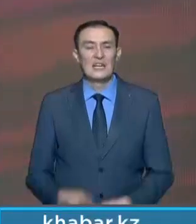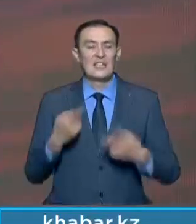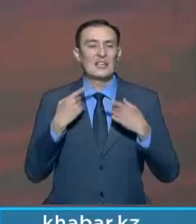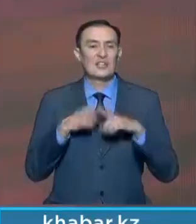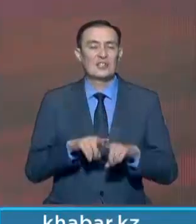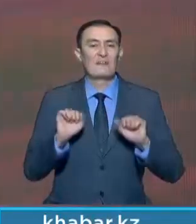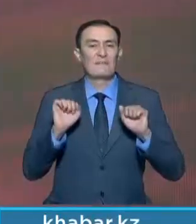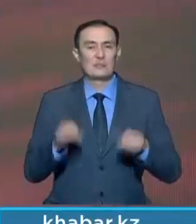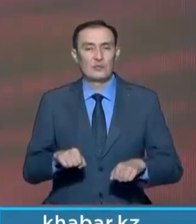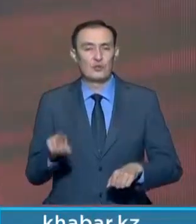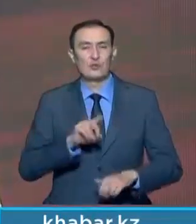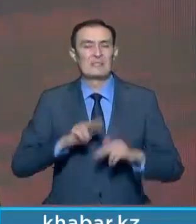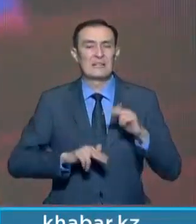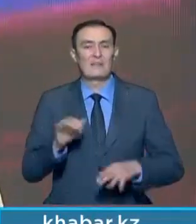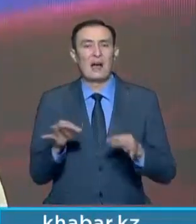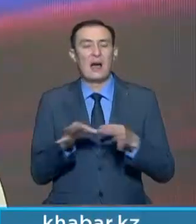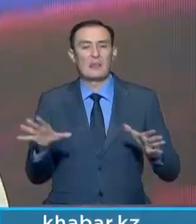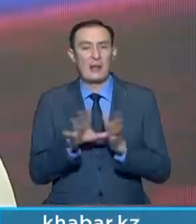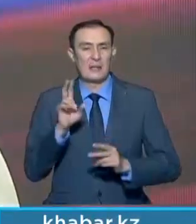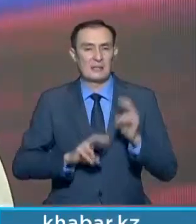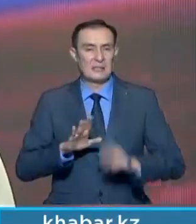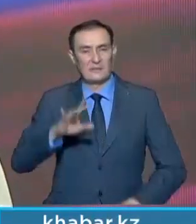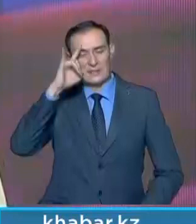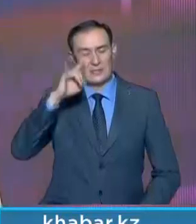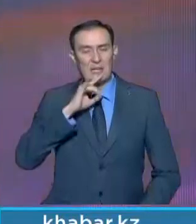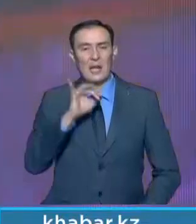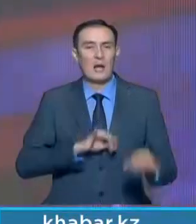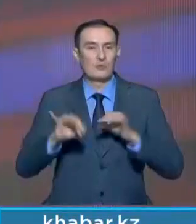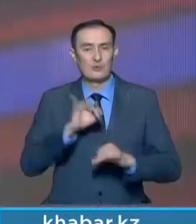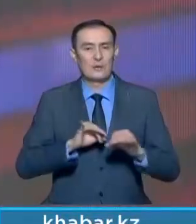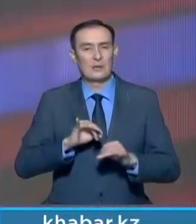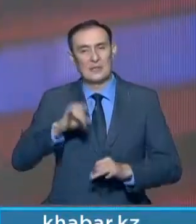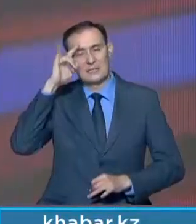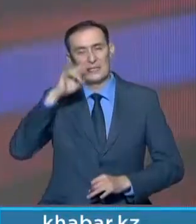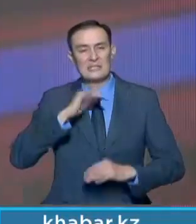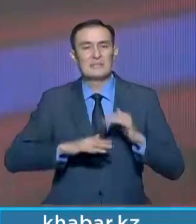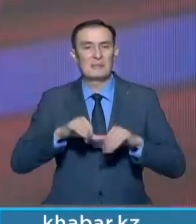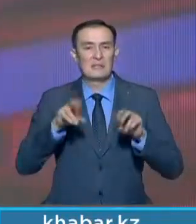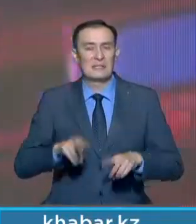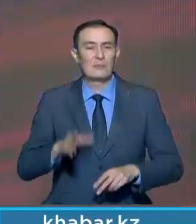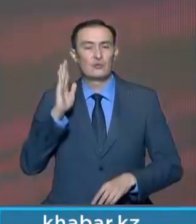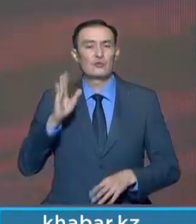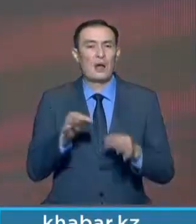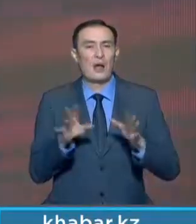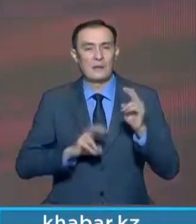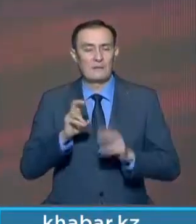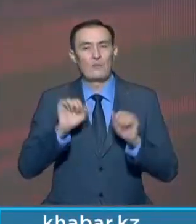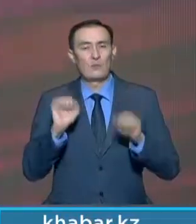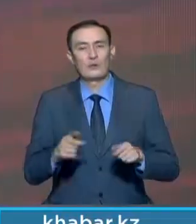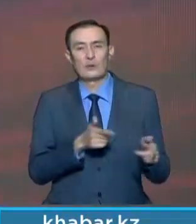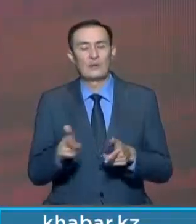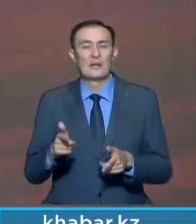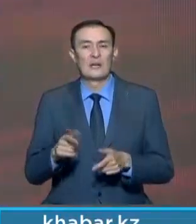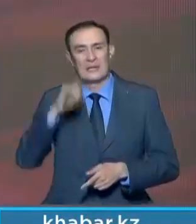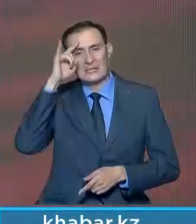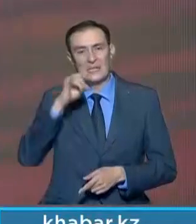Технические возможности для строительства атомной электростанции в Казахстане обсуждают отечественные ядерщики. Будущую АЭС в перспективе готовы